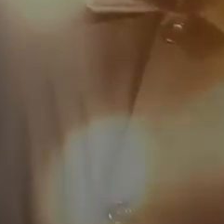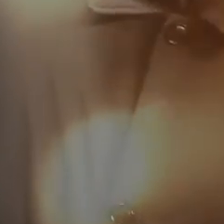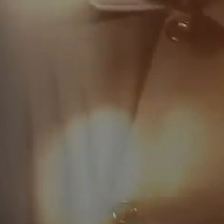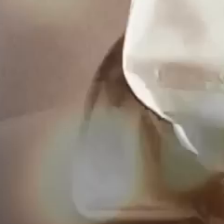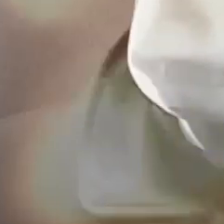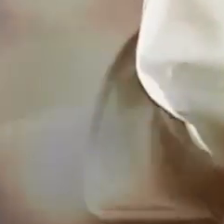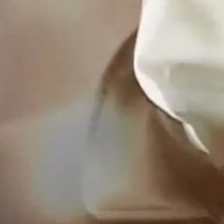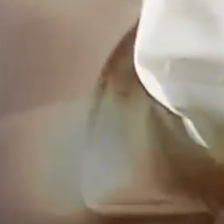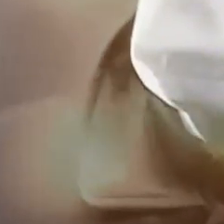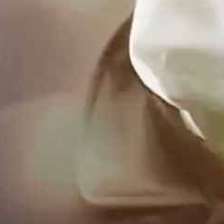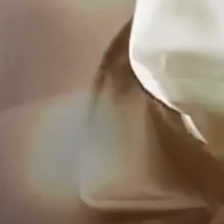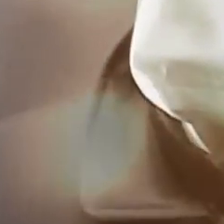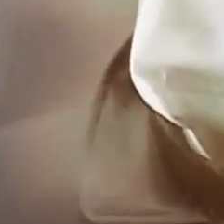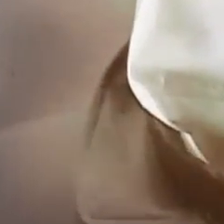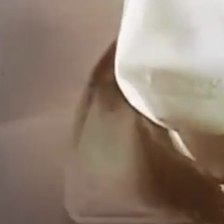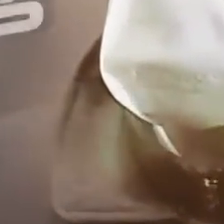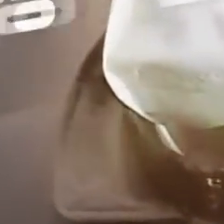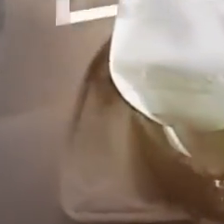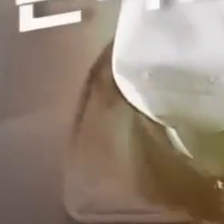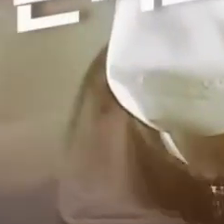생각하고